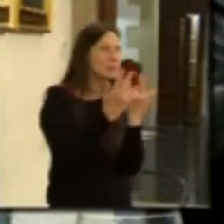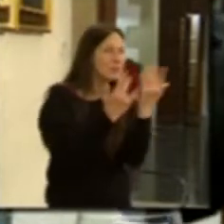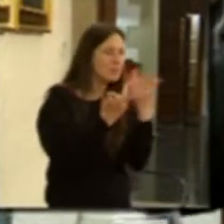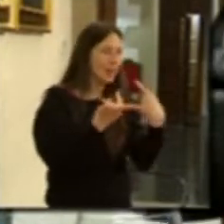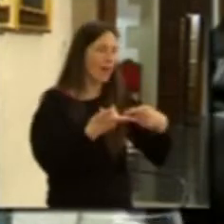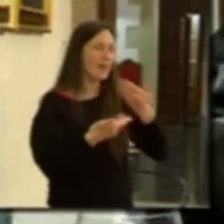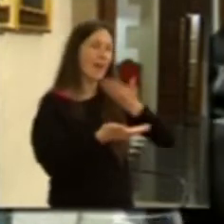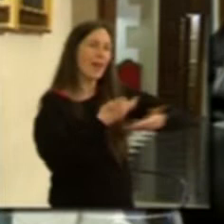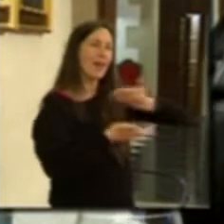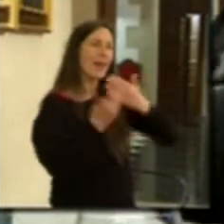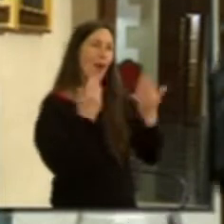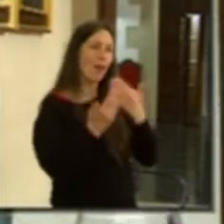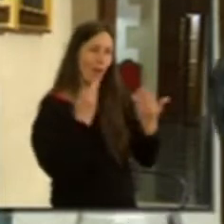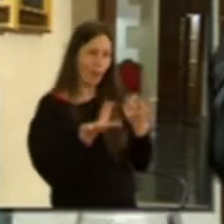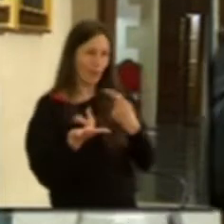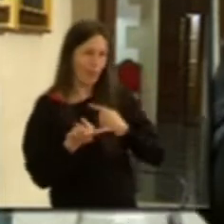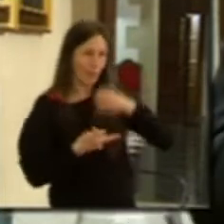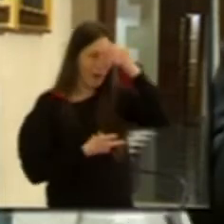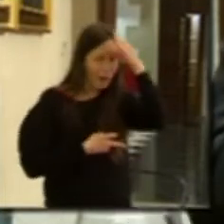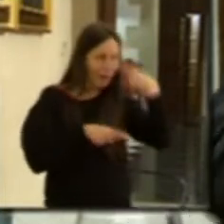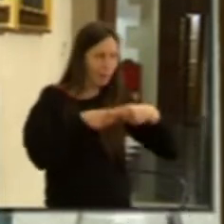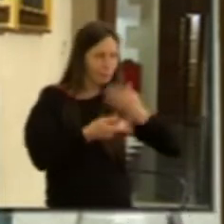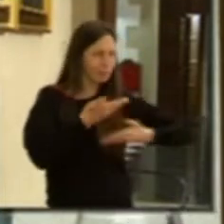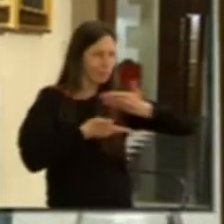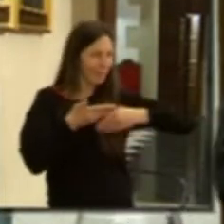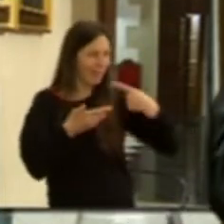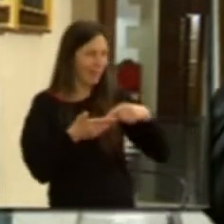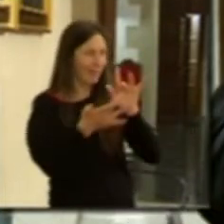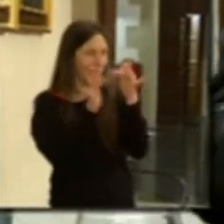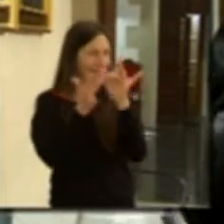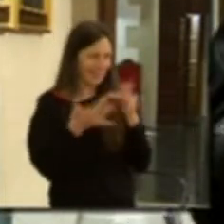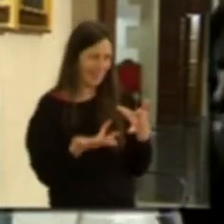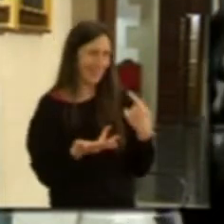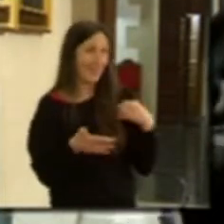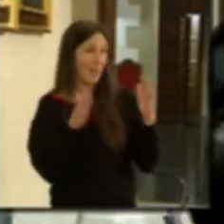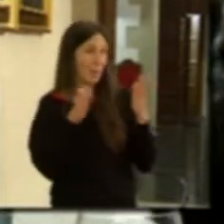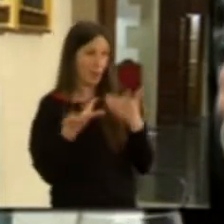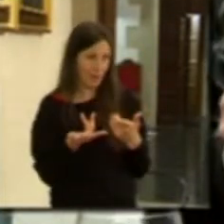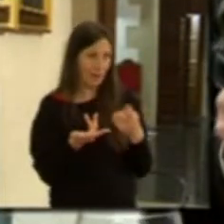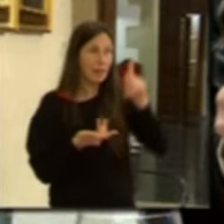informació, intercanvia coneixement. De fet, en aquests mercats, en aquelles èpoques, era un